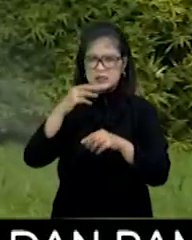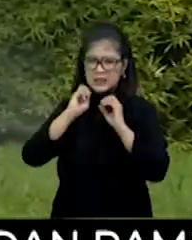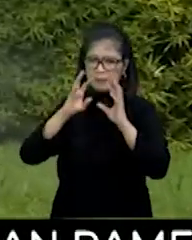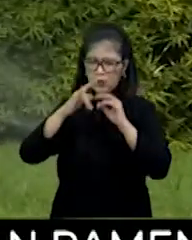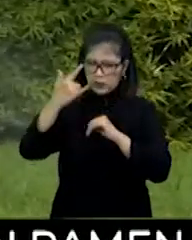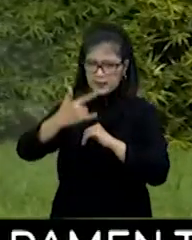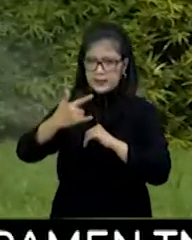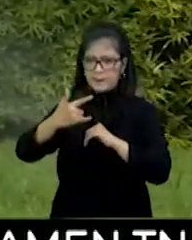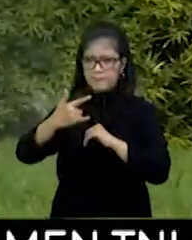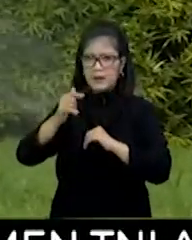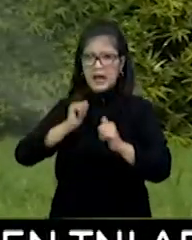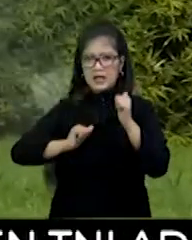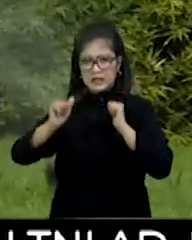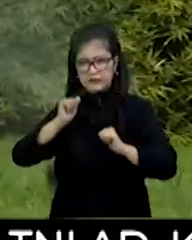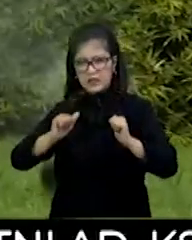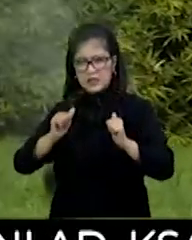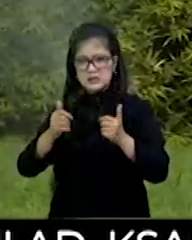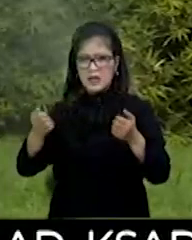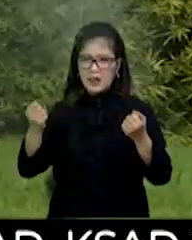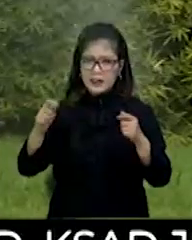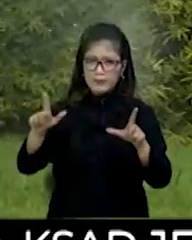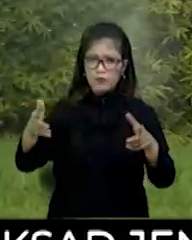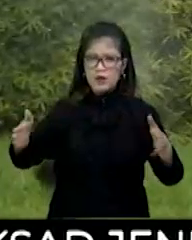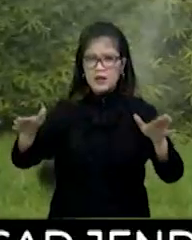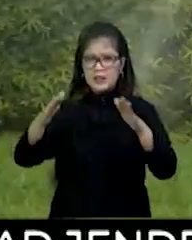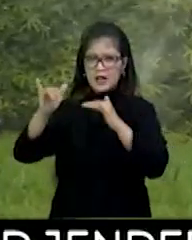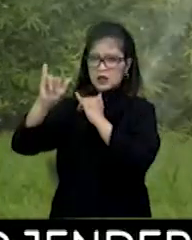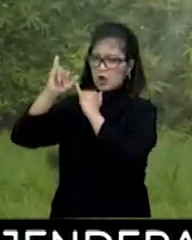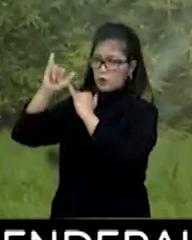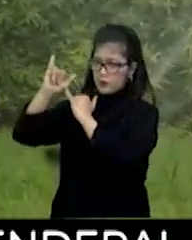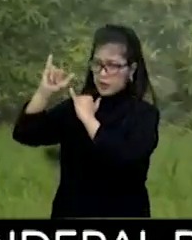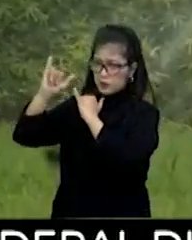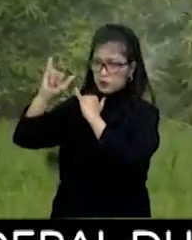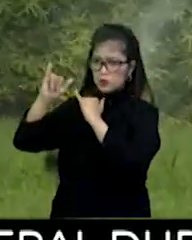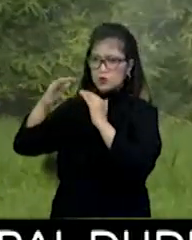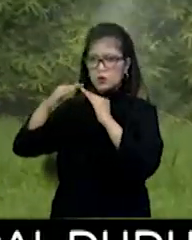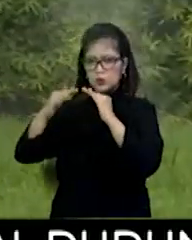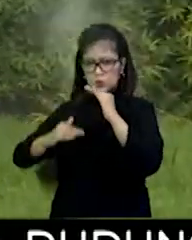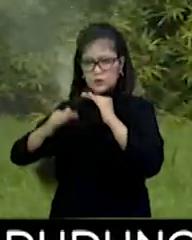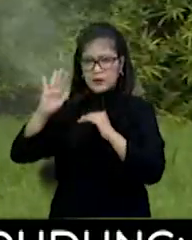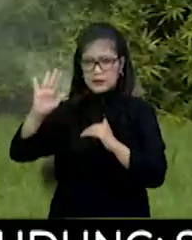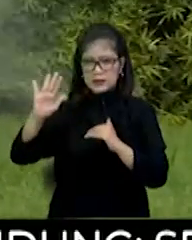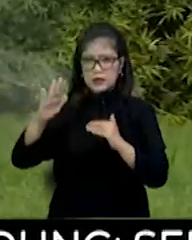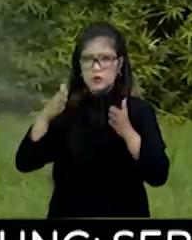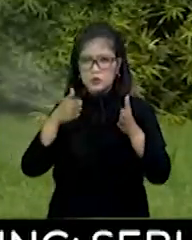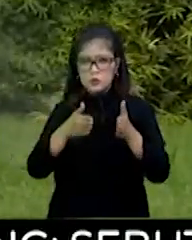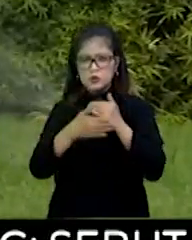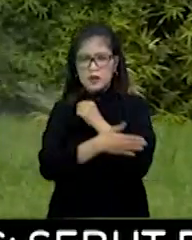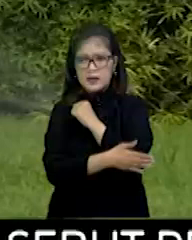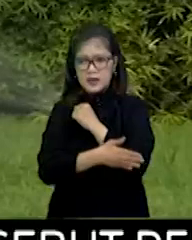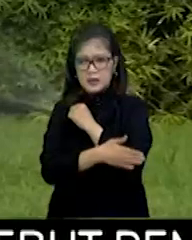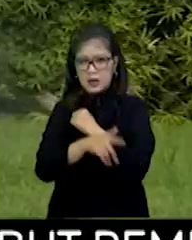terutama pada libur Natal dan juga Tahun Baru untuk mencegah penyebaran COVID-19. Terlebih lagi di beberapa negara di dunia saat ini